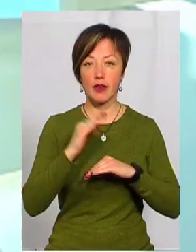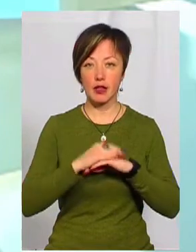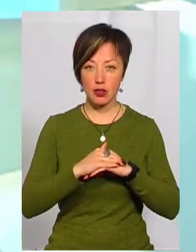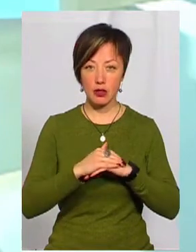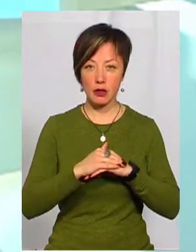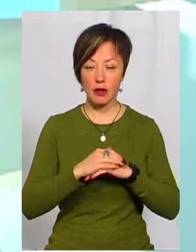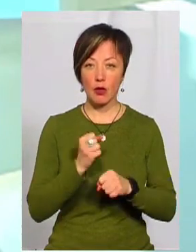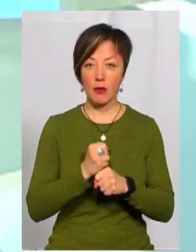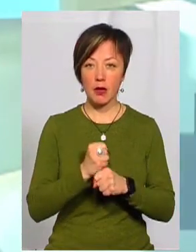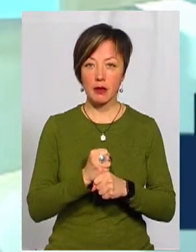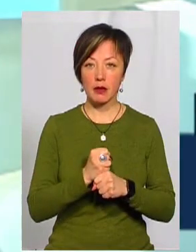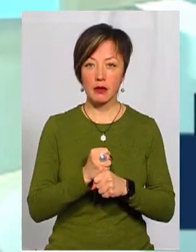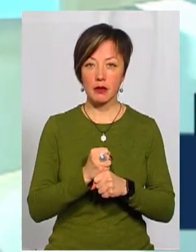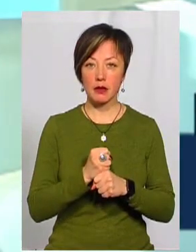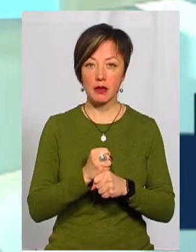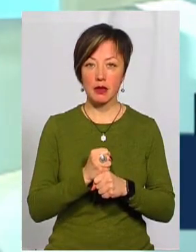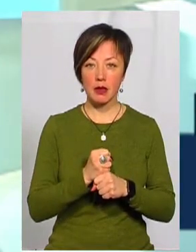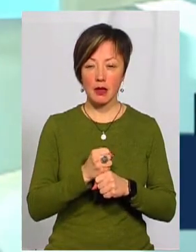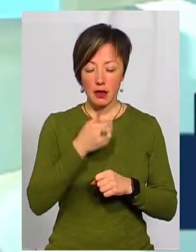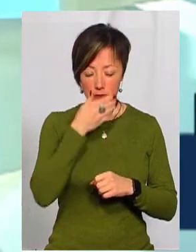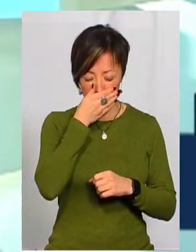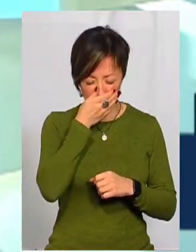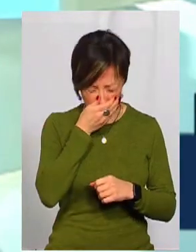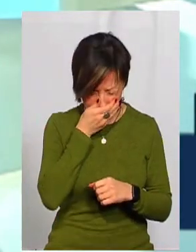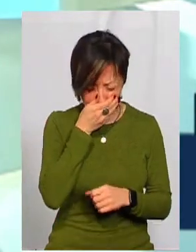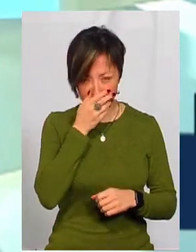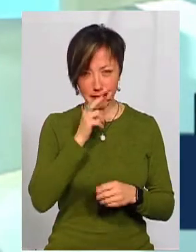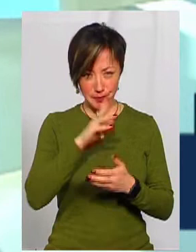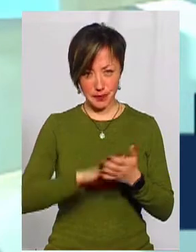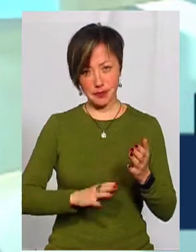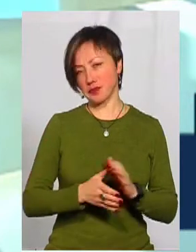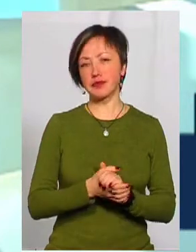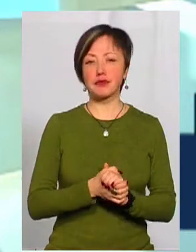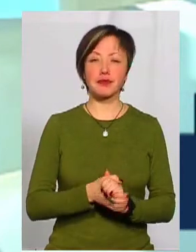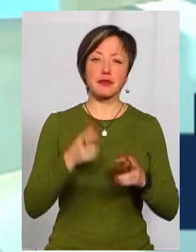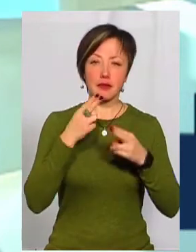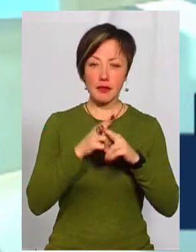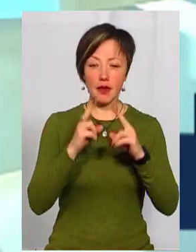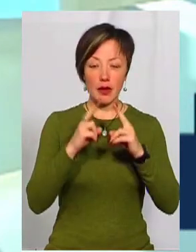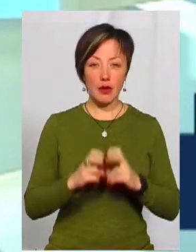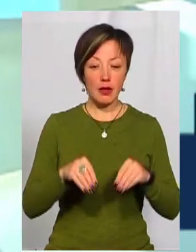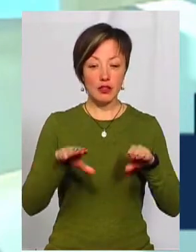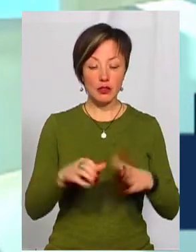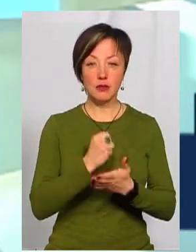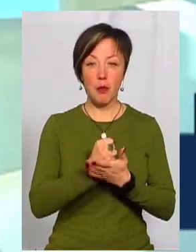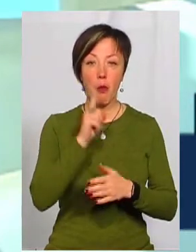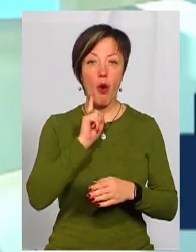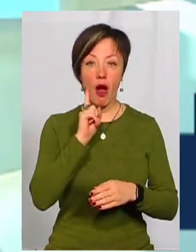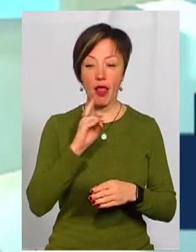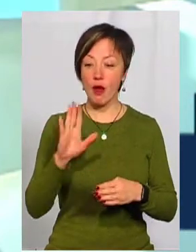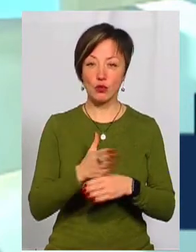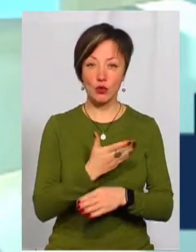ввечері робили знов техогляд тих тролейбусів і прийняли таке рішення, поки ми не